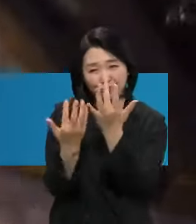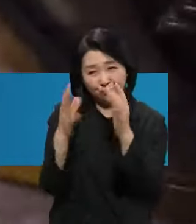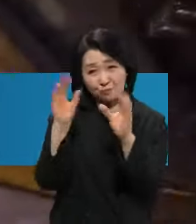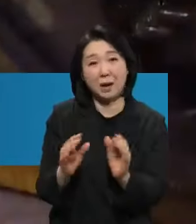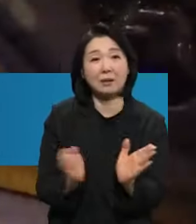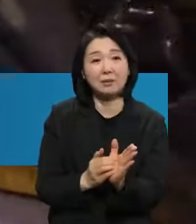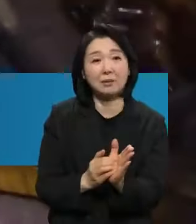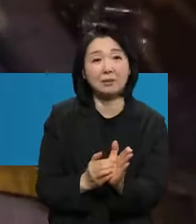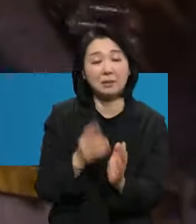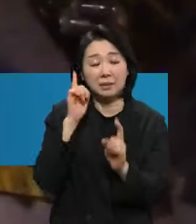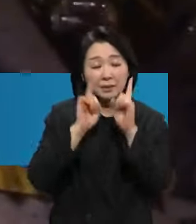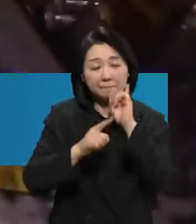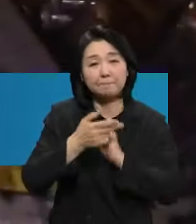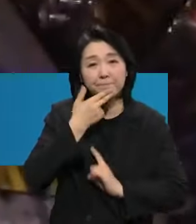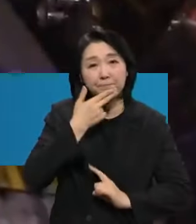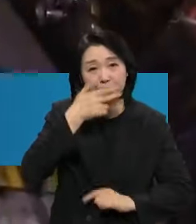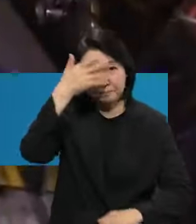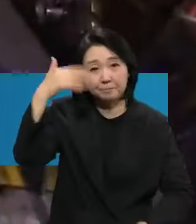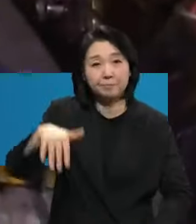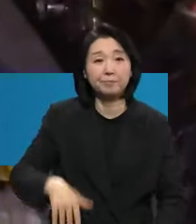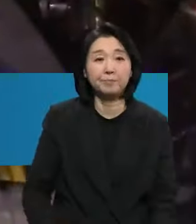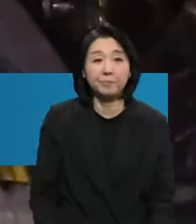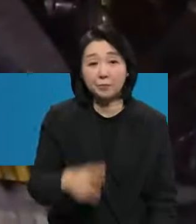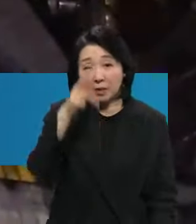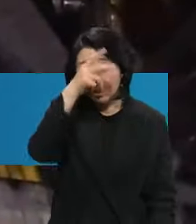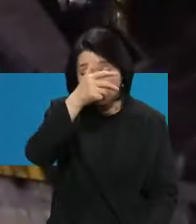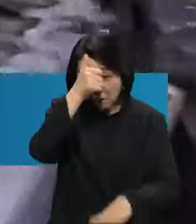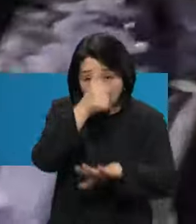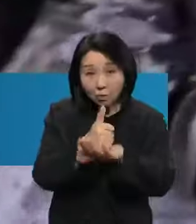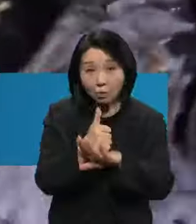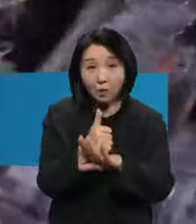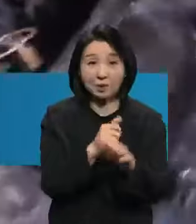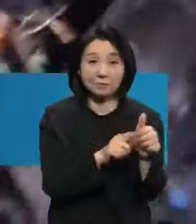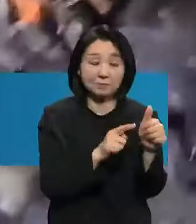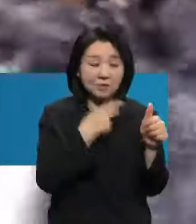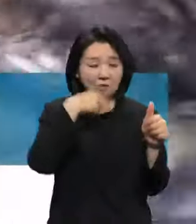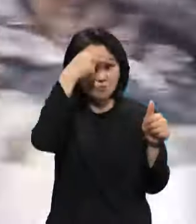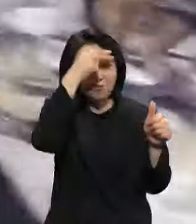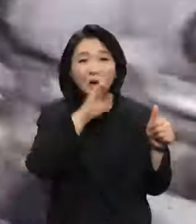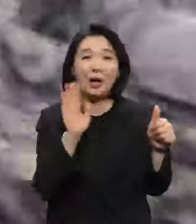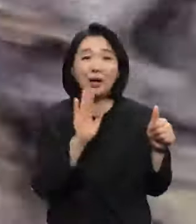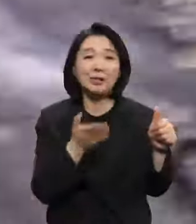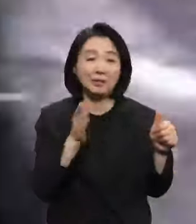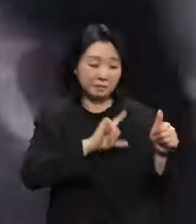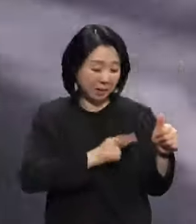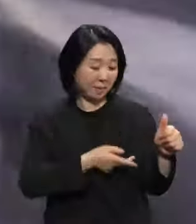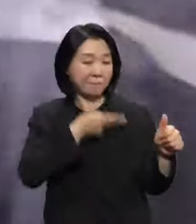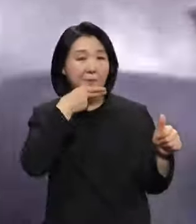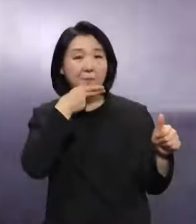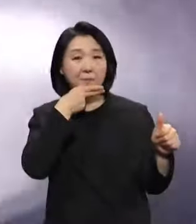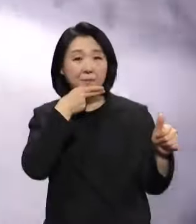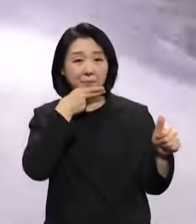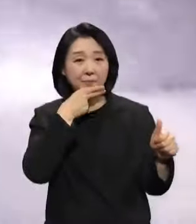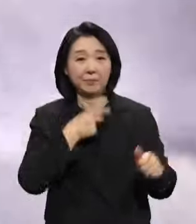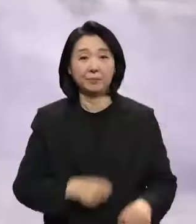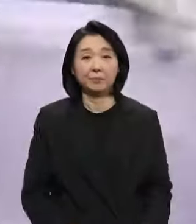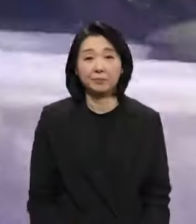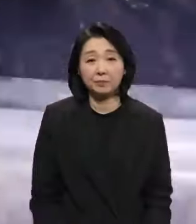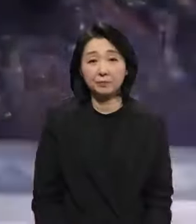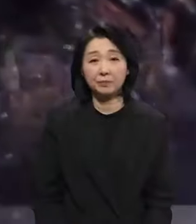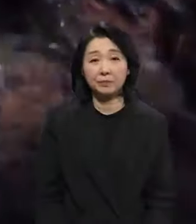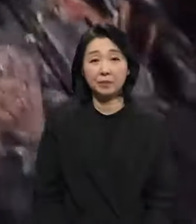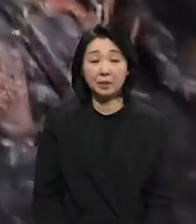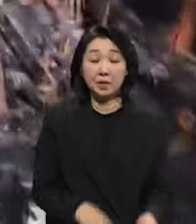다행히 다친 사람은 없었습니다 경찰 조사 결과는 음주 상태는 아니었지만 무면허 있던 걸로 드러났습니다